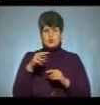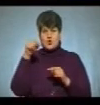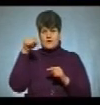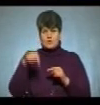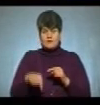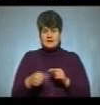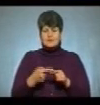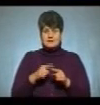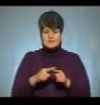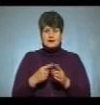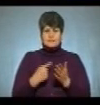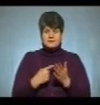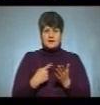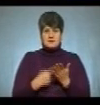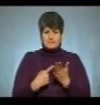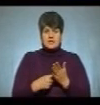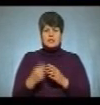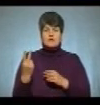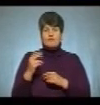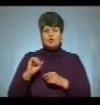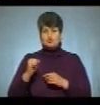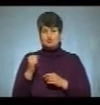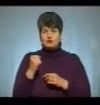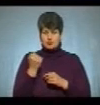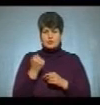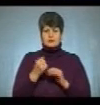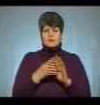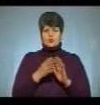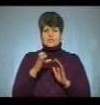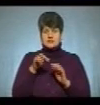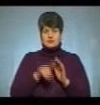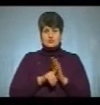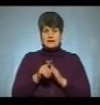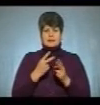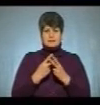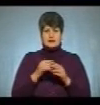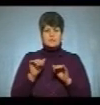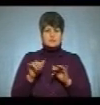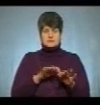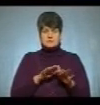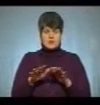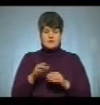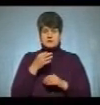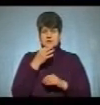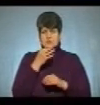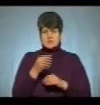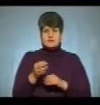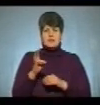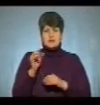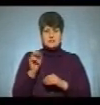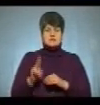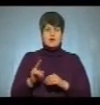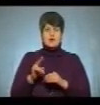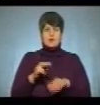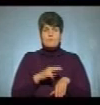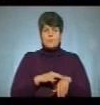новинам підтвердив друг загиблого Юрій Марчук. 9 січня правоохоронці розпочали кримінальне провадження, повідомив речник Нацполіції області